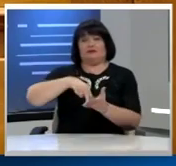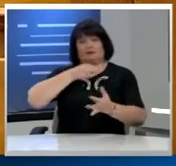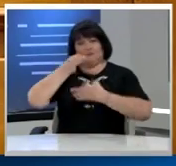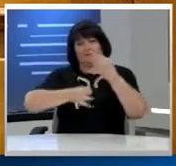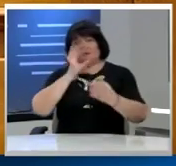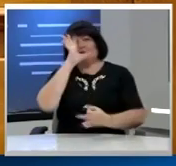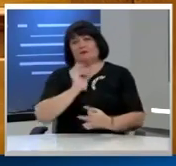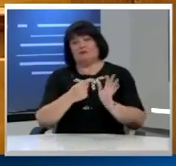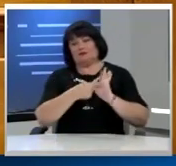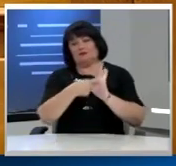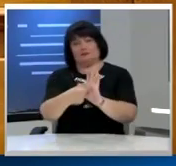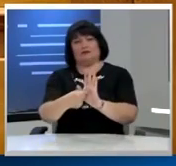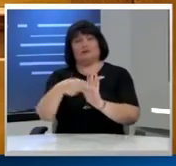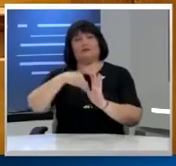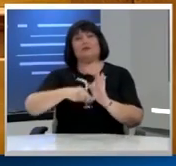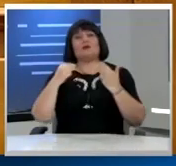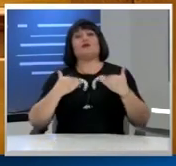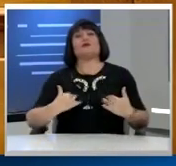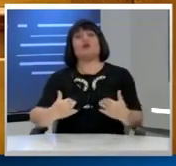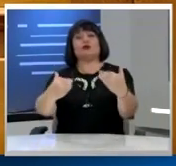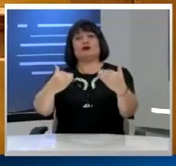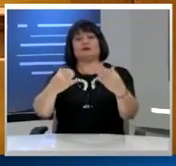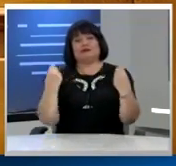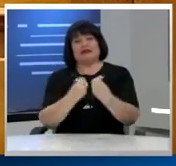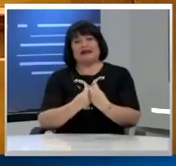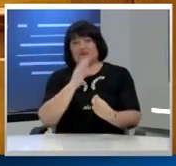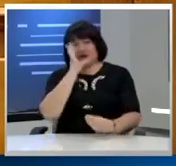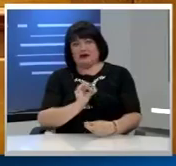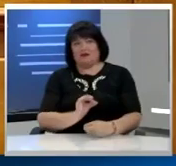φαίνεται, παρά μονάχα αυτό το βήμα εδώ της Βουλής.